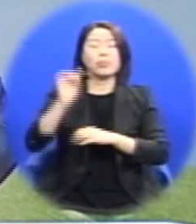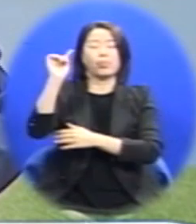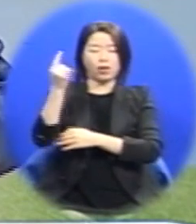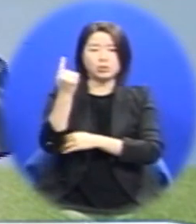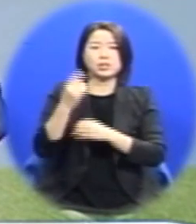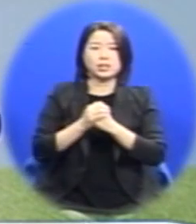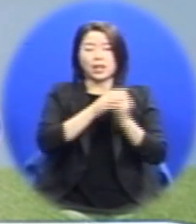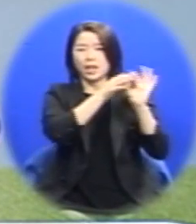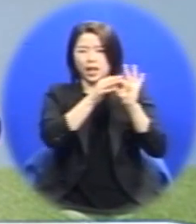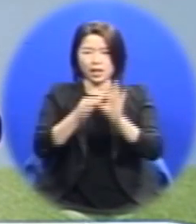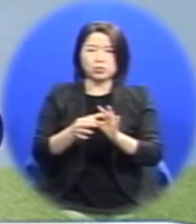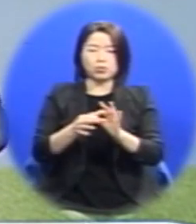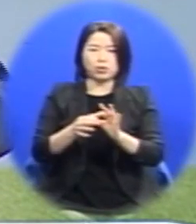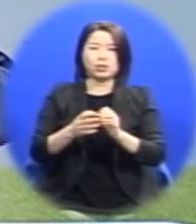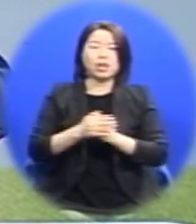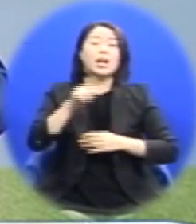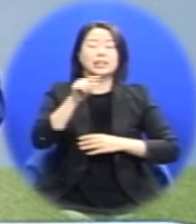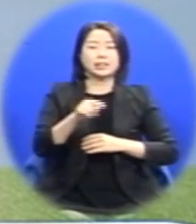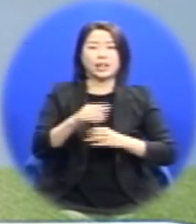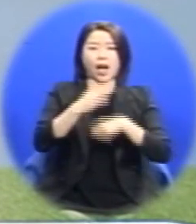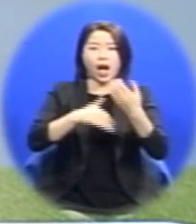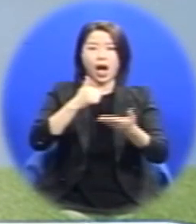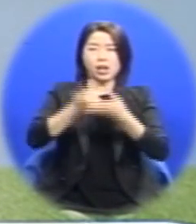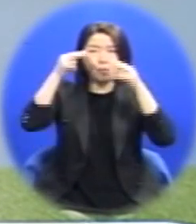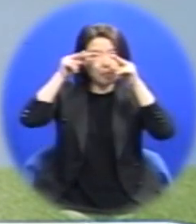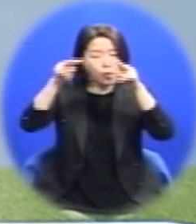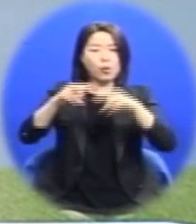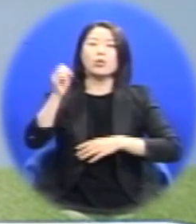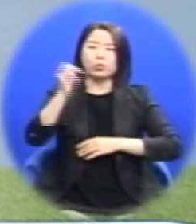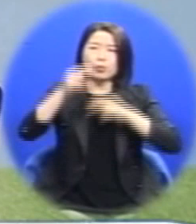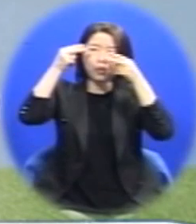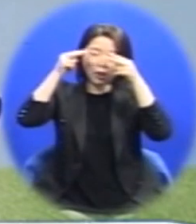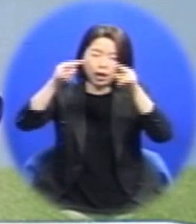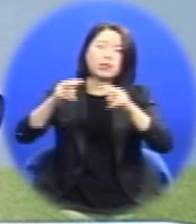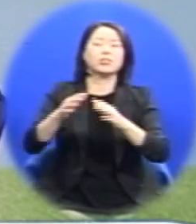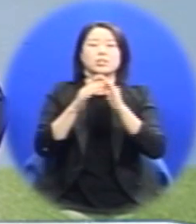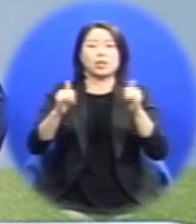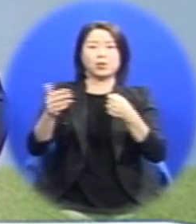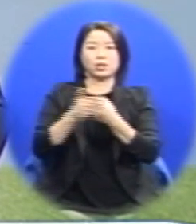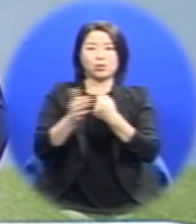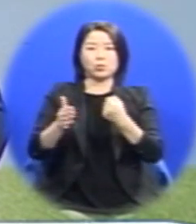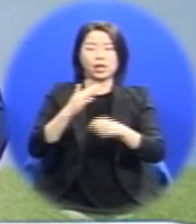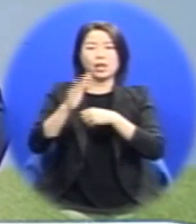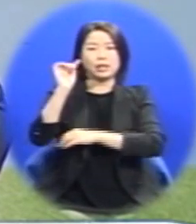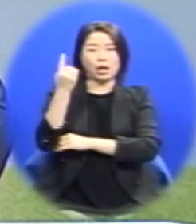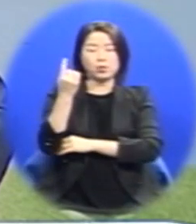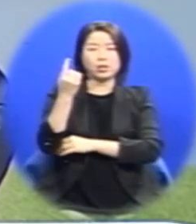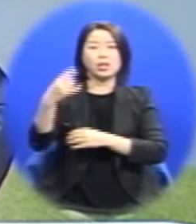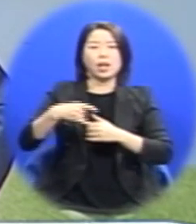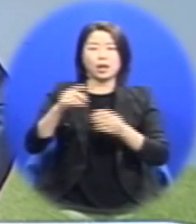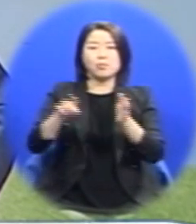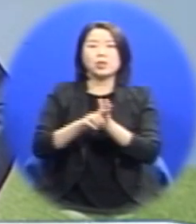다윗이 계속해서 그가 하나님을 바라보고 또 바라보았던 사람이었기 때문에 다윗에게 그런 믿음이